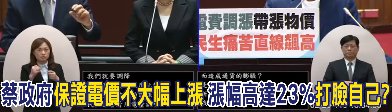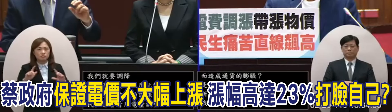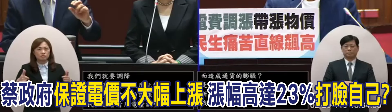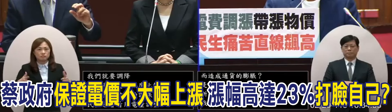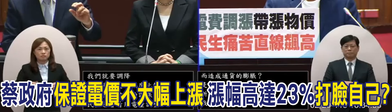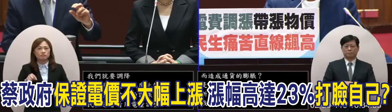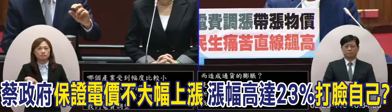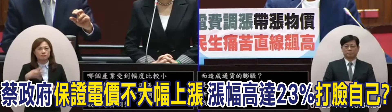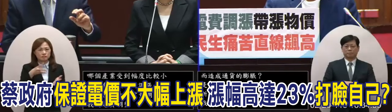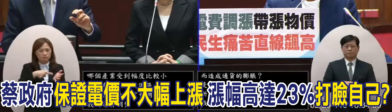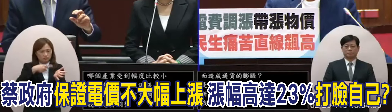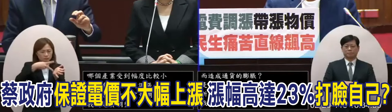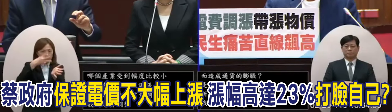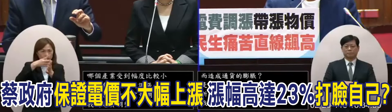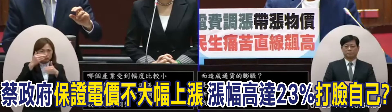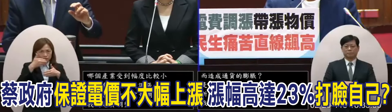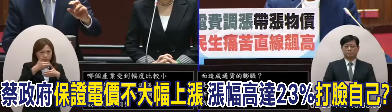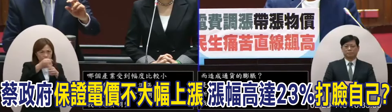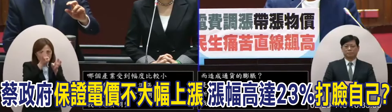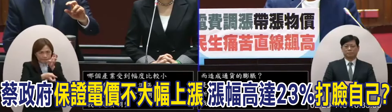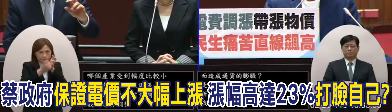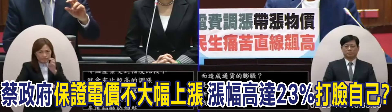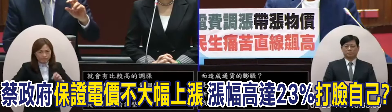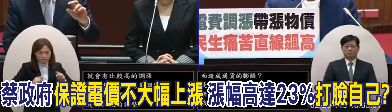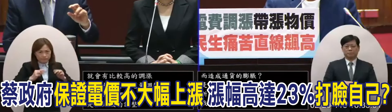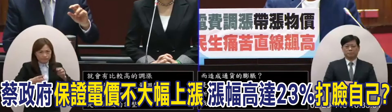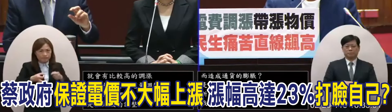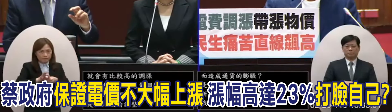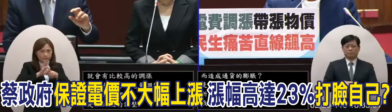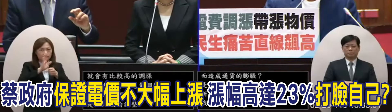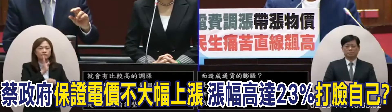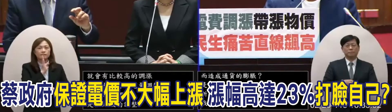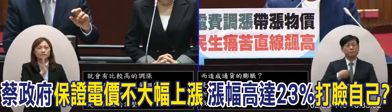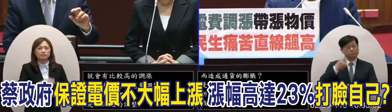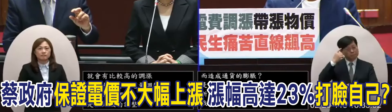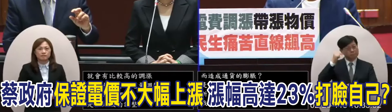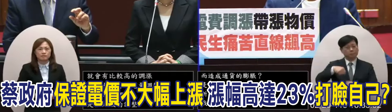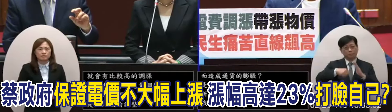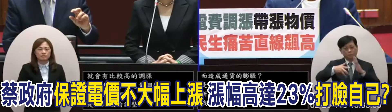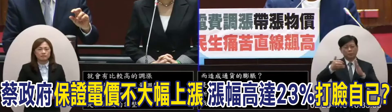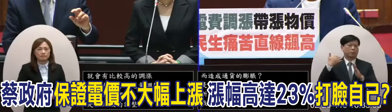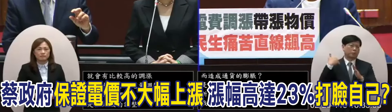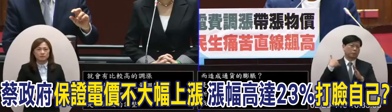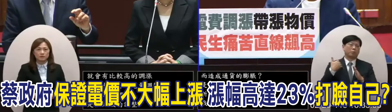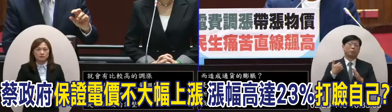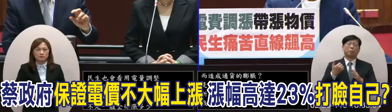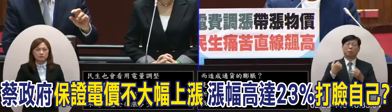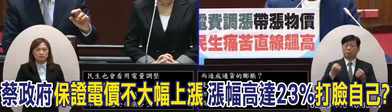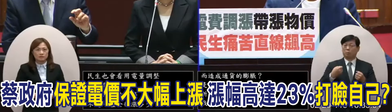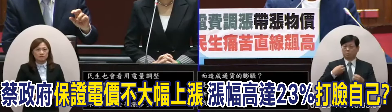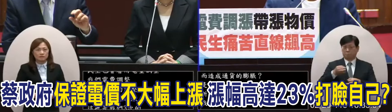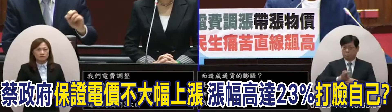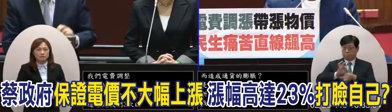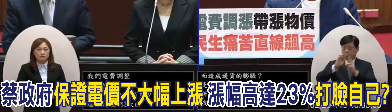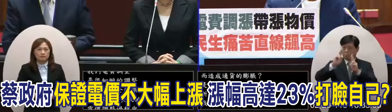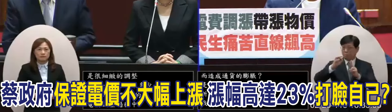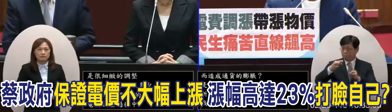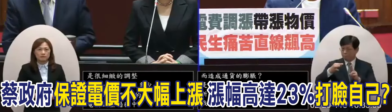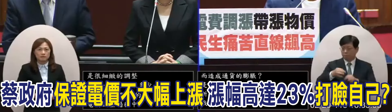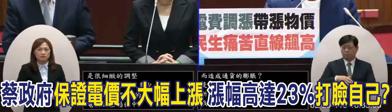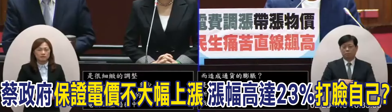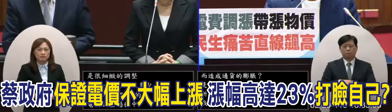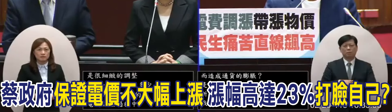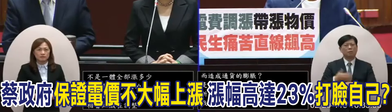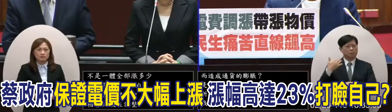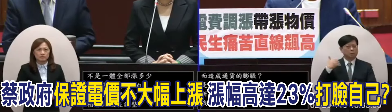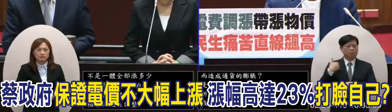中相当细致在调整哈，那这也就是我刚才讲的。 我想这个院长，过去我们在调涨电价，在过去